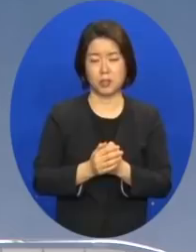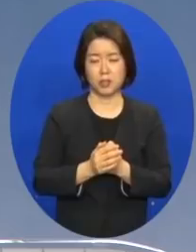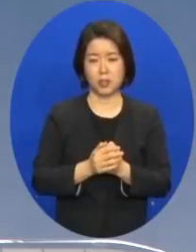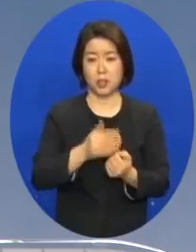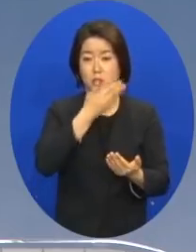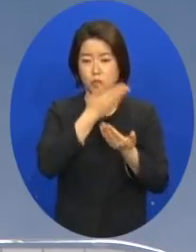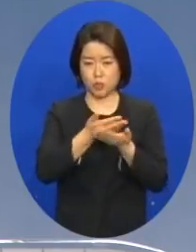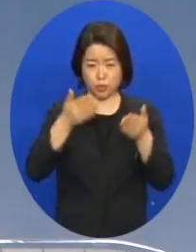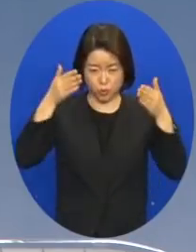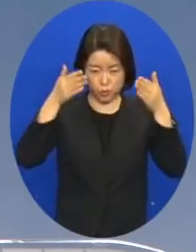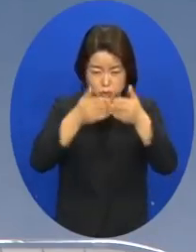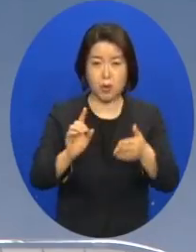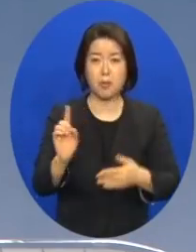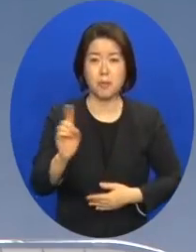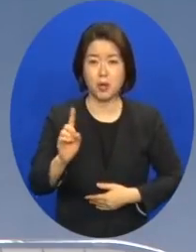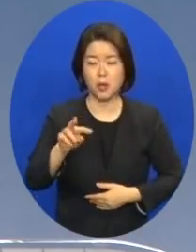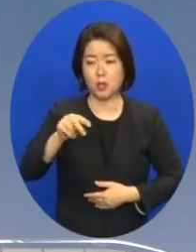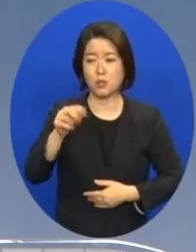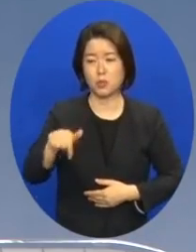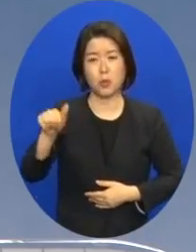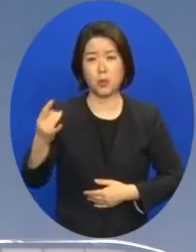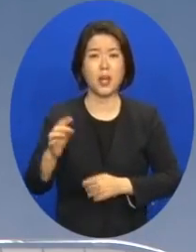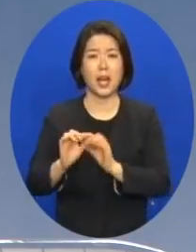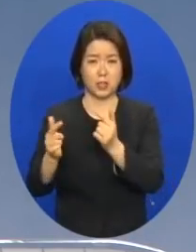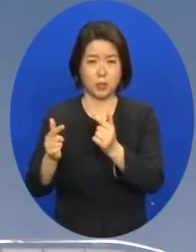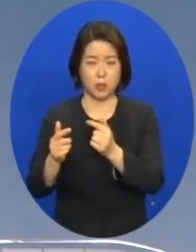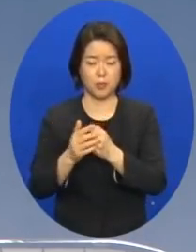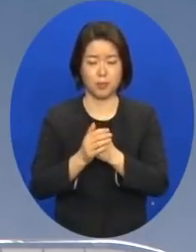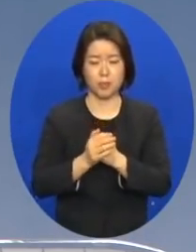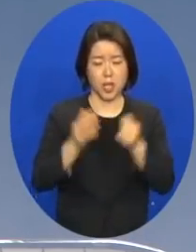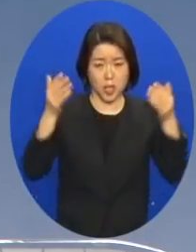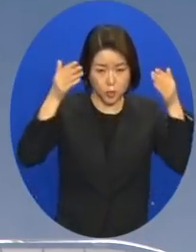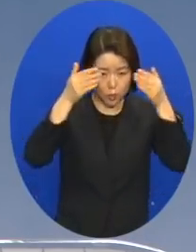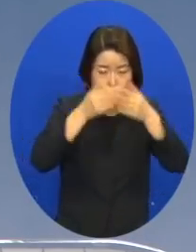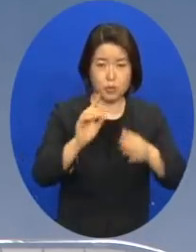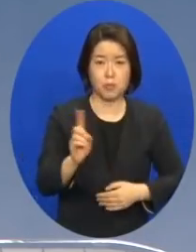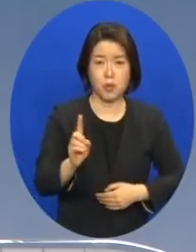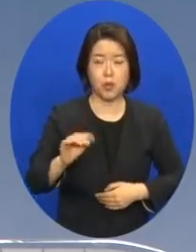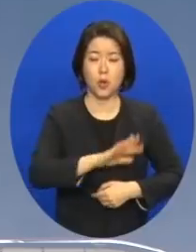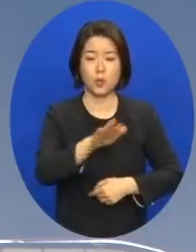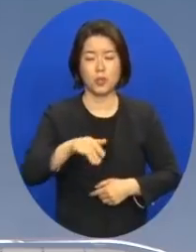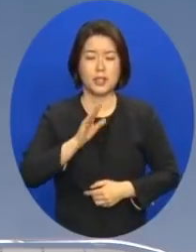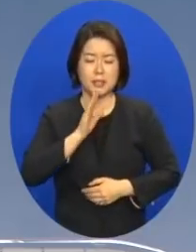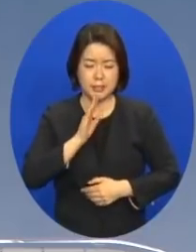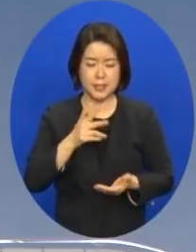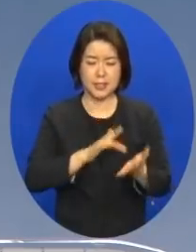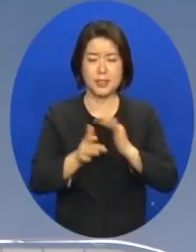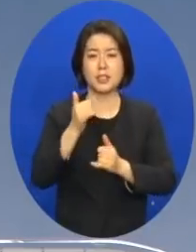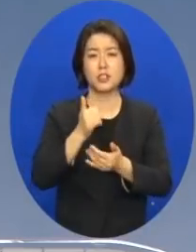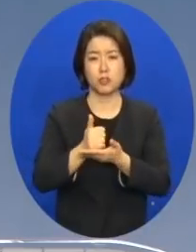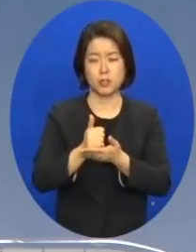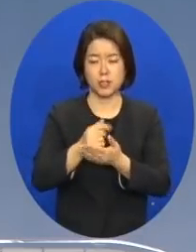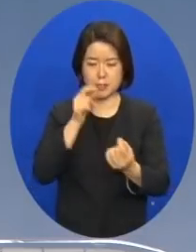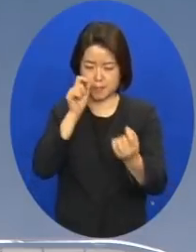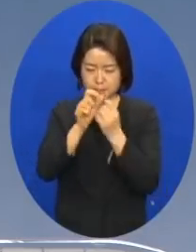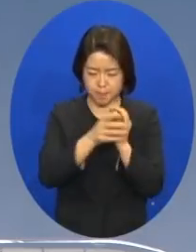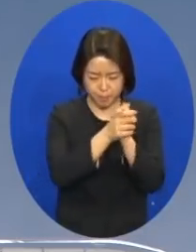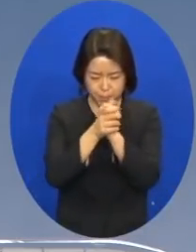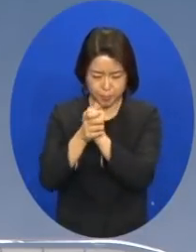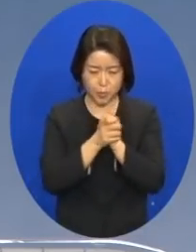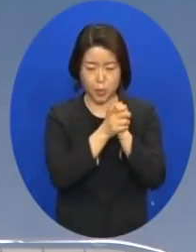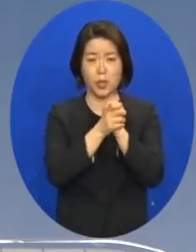초점이 속회에 있는 것도 아닙니다. 초점은 우리가 진짜 예수님과 친밀히